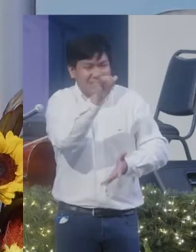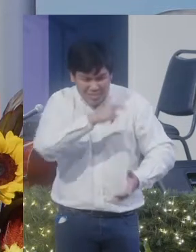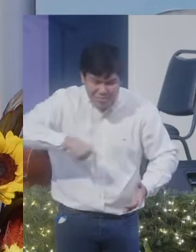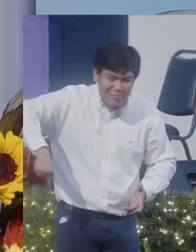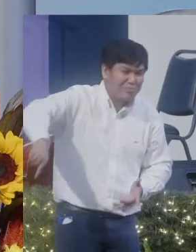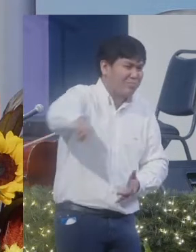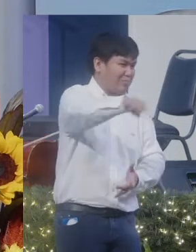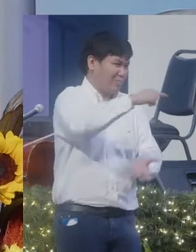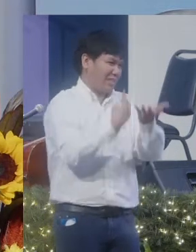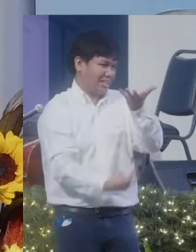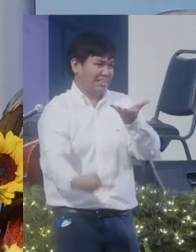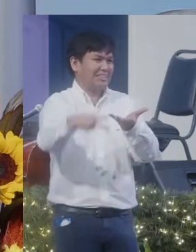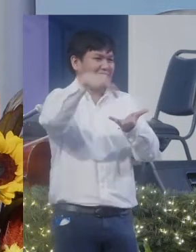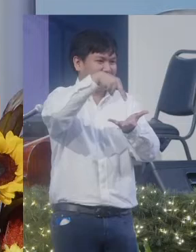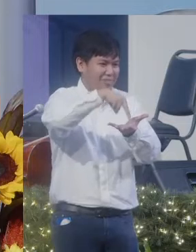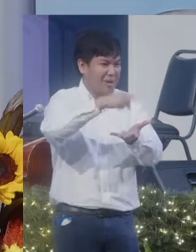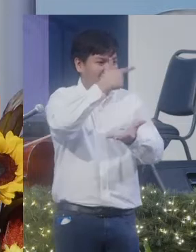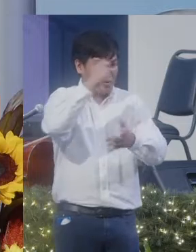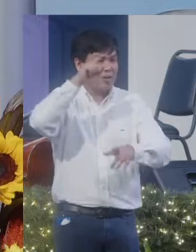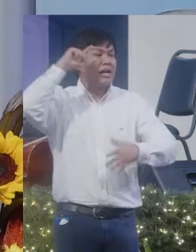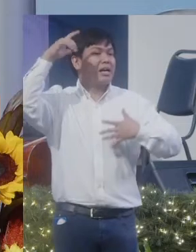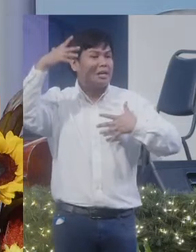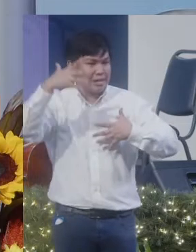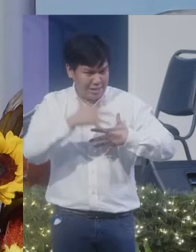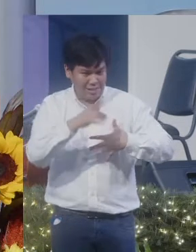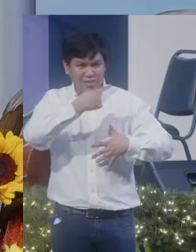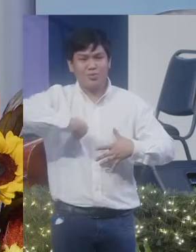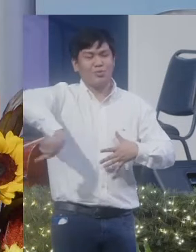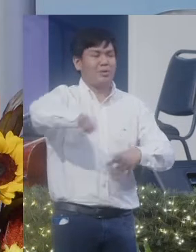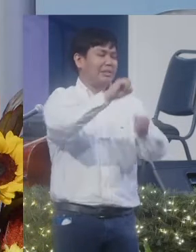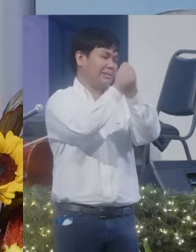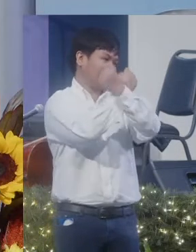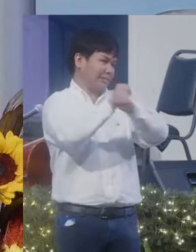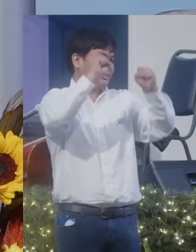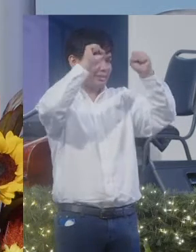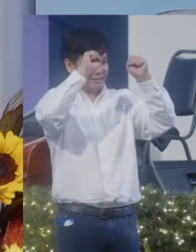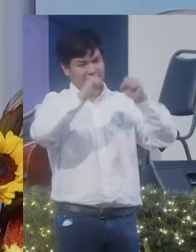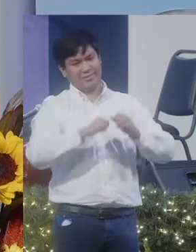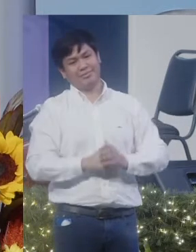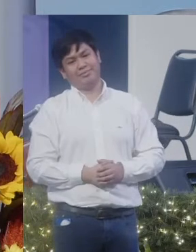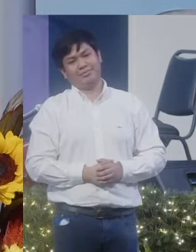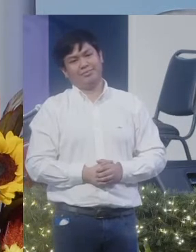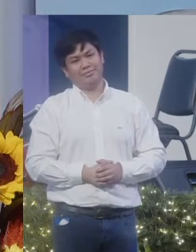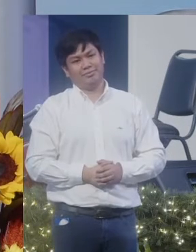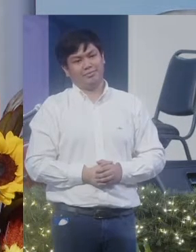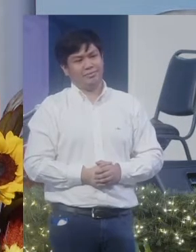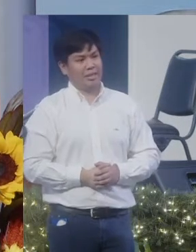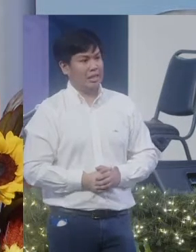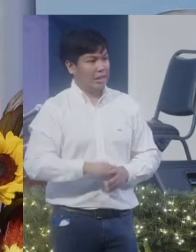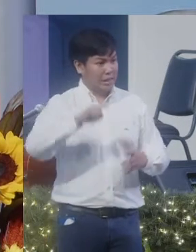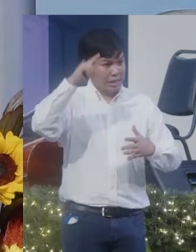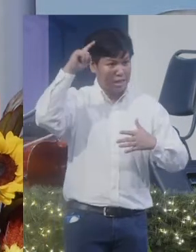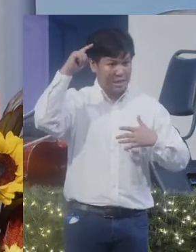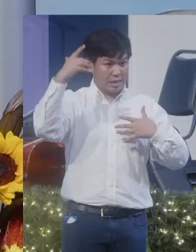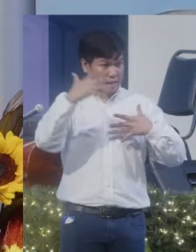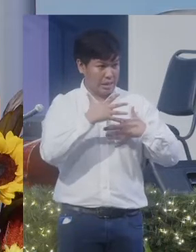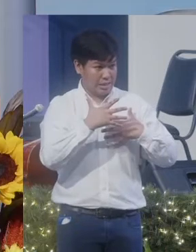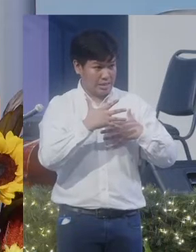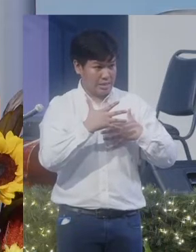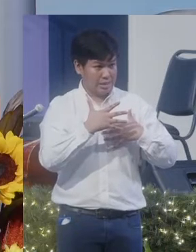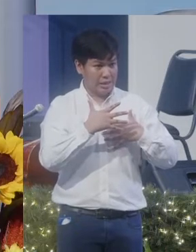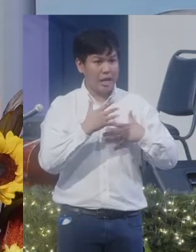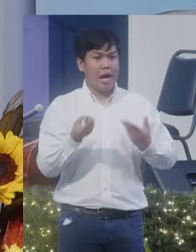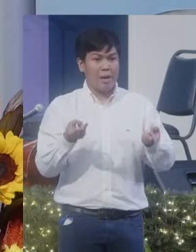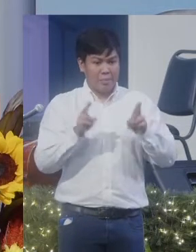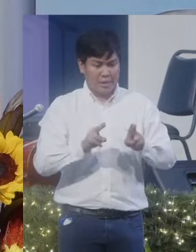grace, you have been saved. At hindi lang yan, and raised us up with Him and seated us